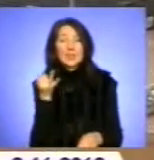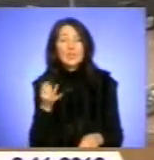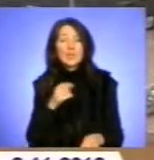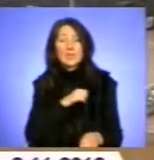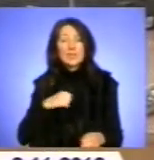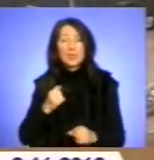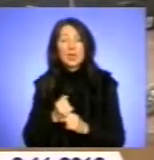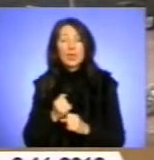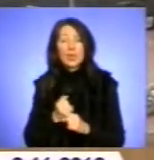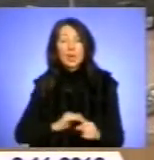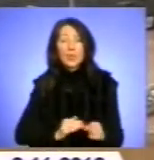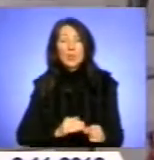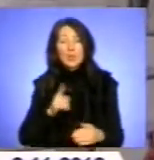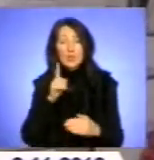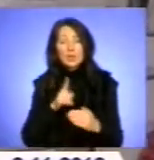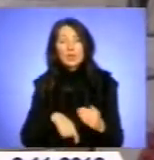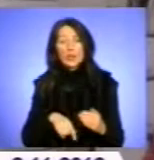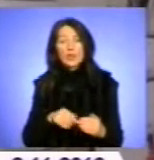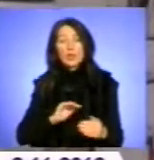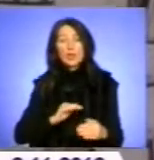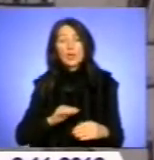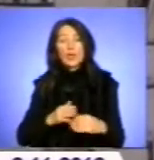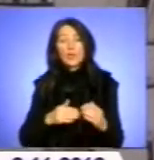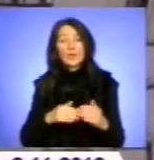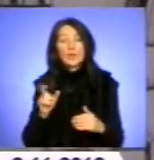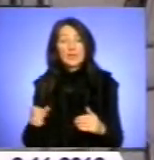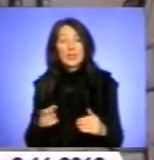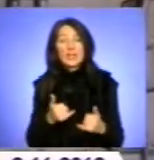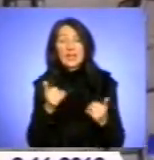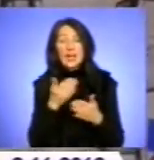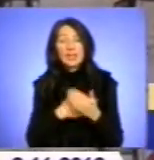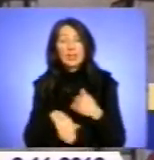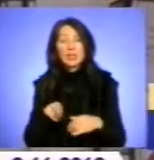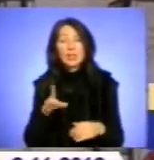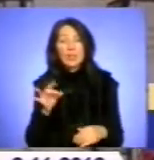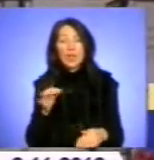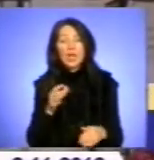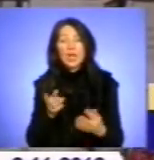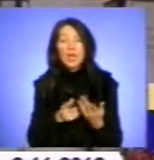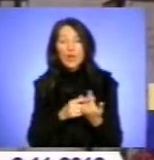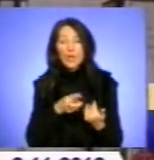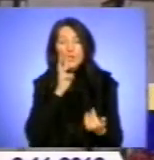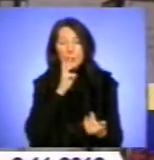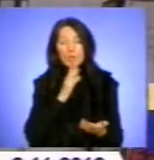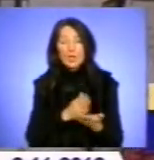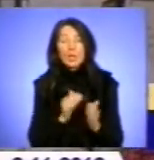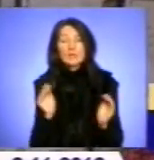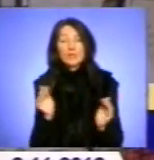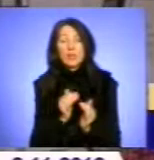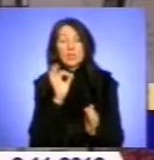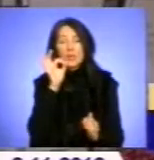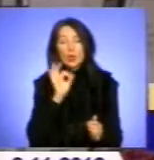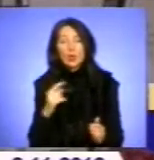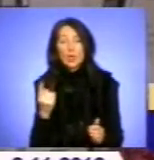роботодавці, запевняють фахівці. Для інваліда при нарахуванні заробітної плати є зменшений відсоток